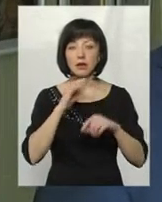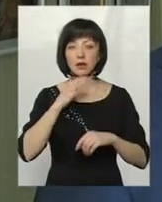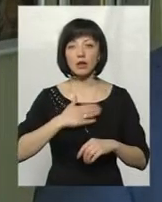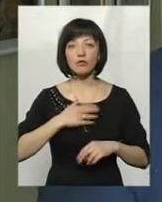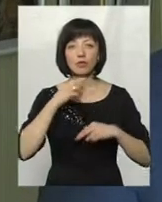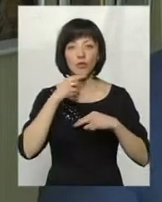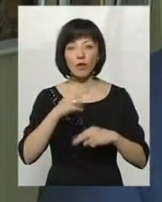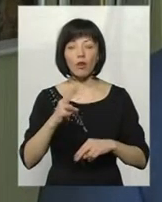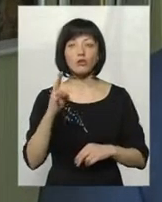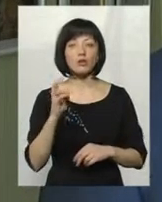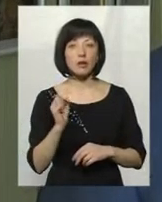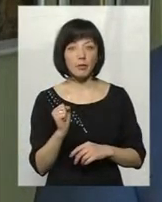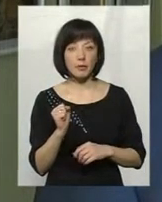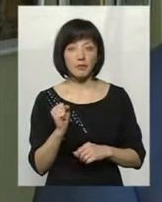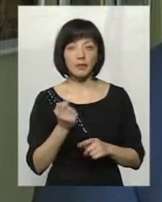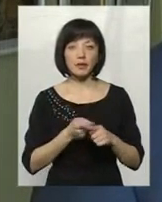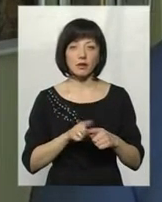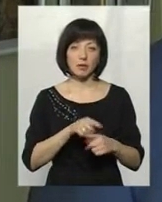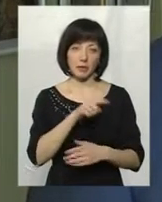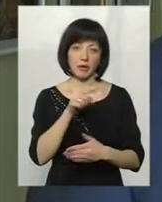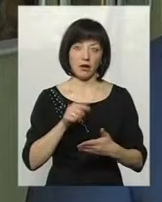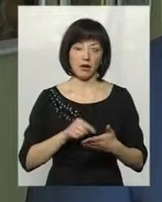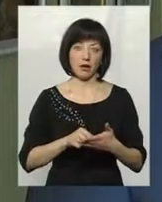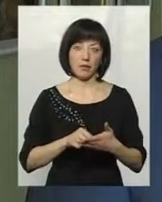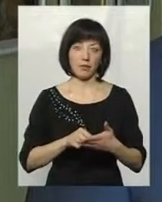на ці питання.